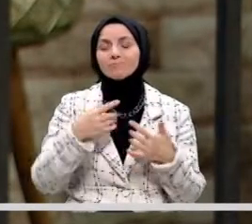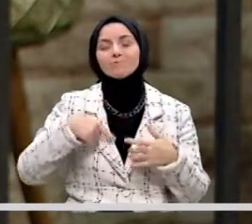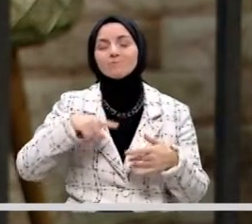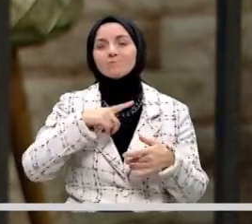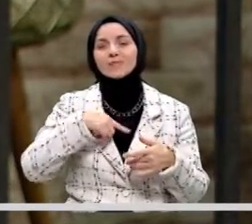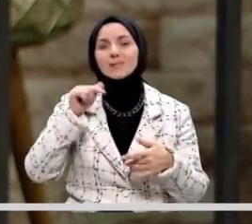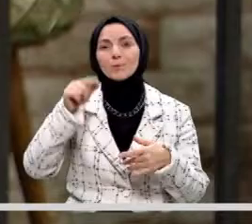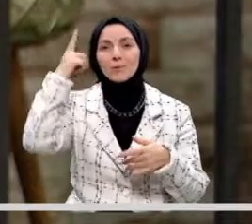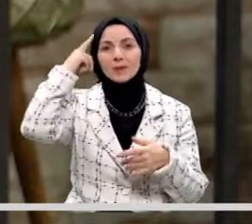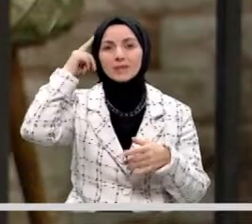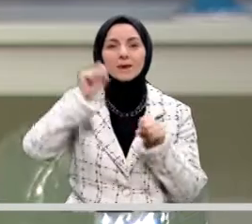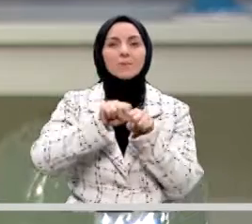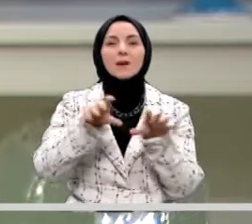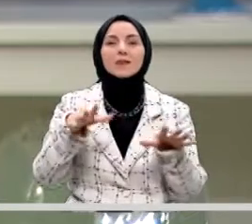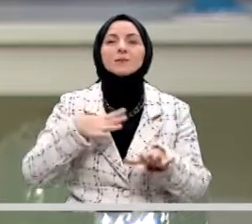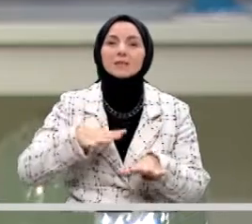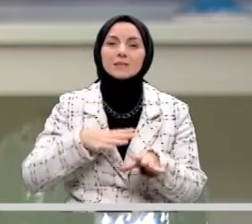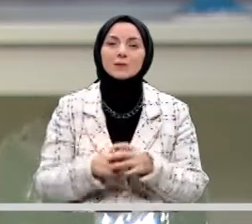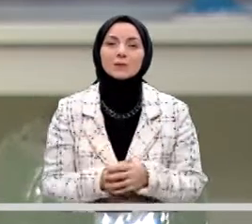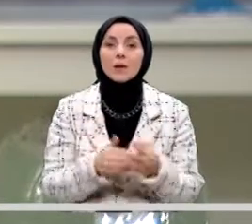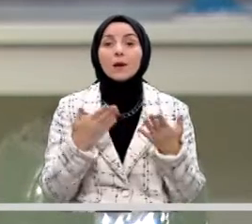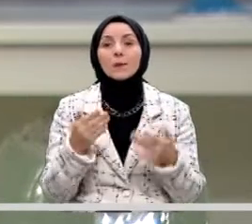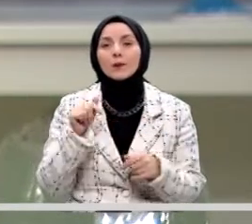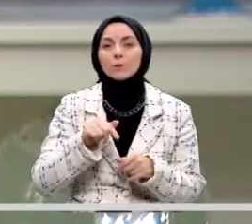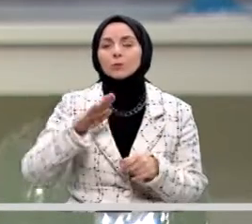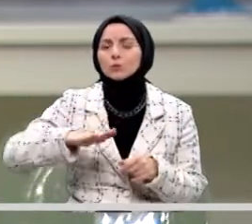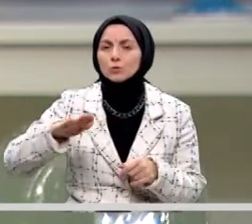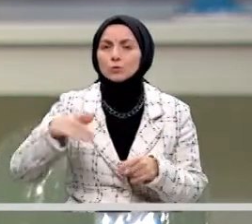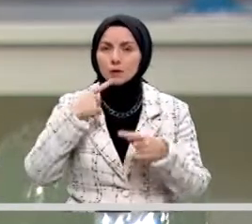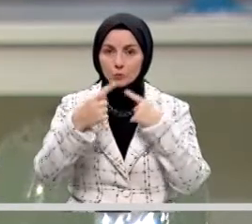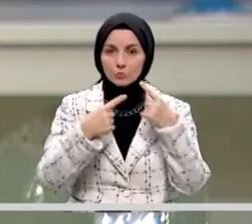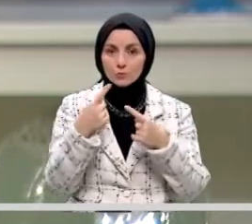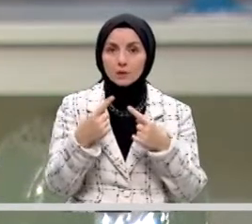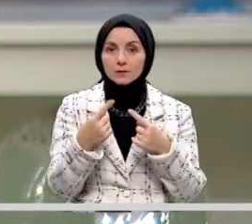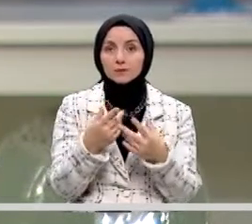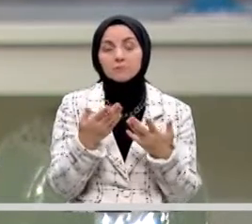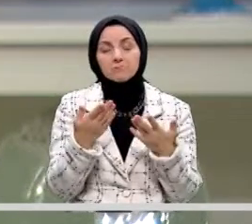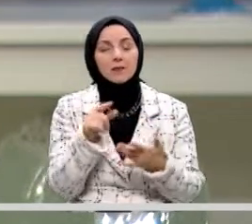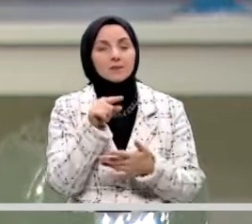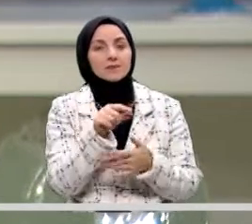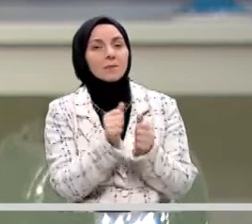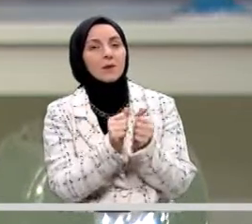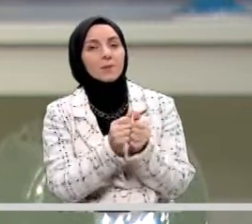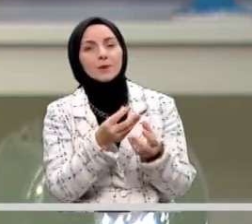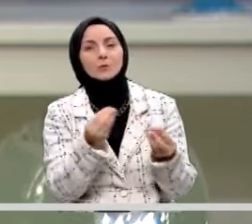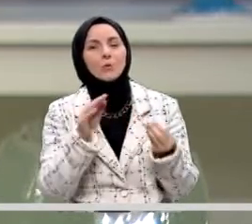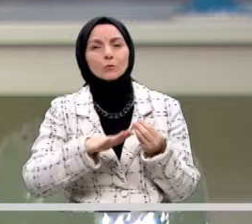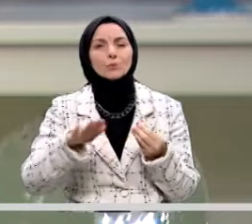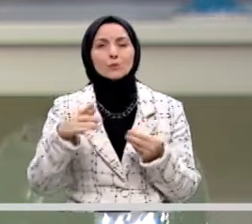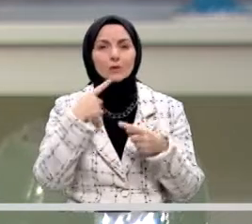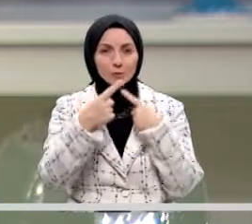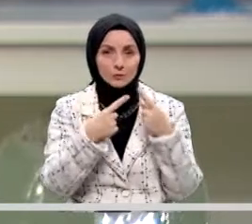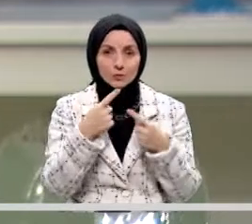İnşallah inşallah Peki hocam bugün çocuklarımızı konuşacağız Aslında size birçok defa Ama bu sefer